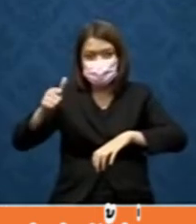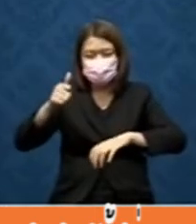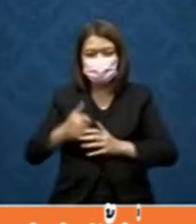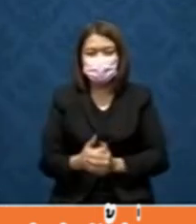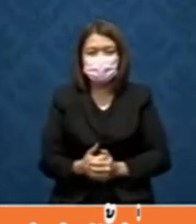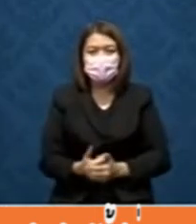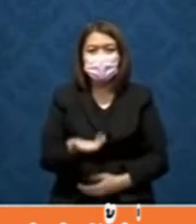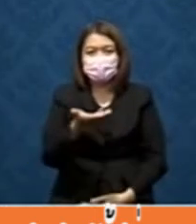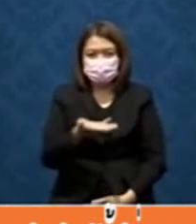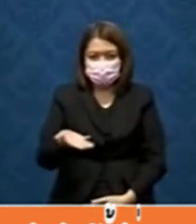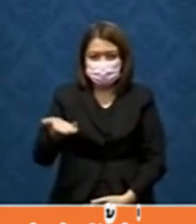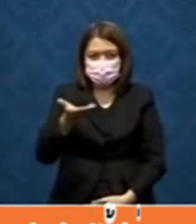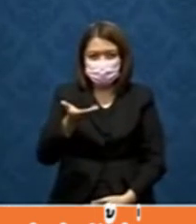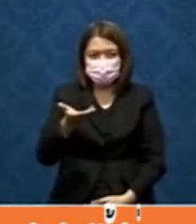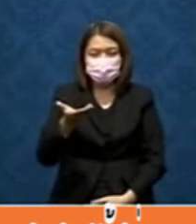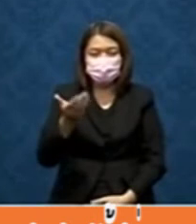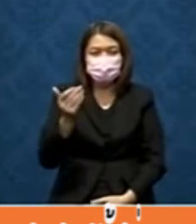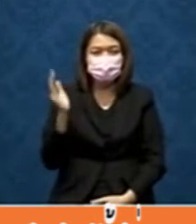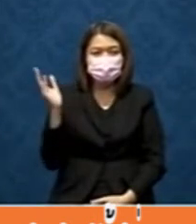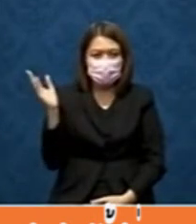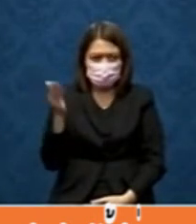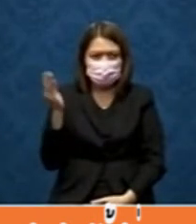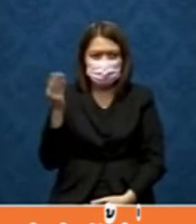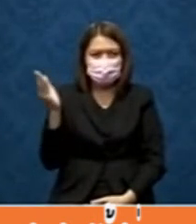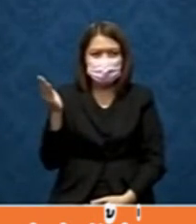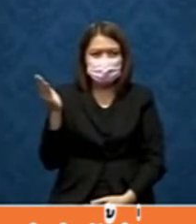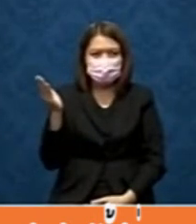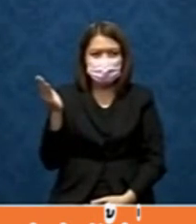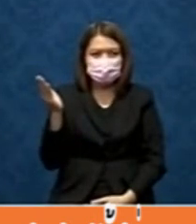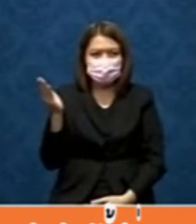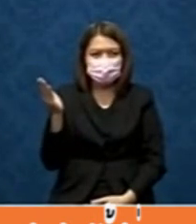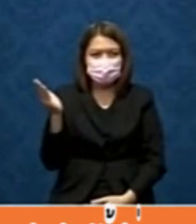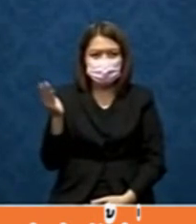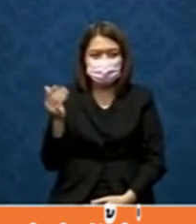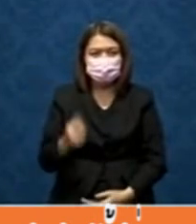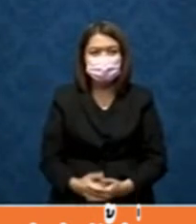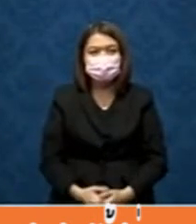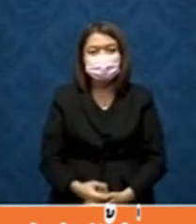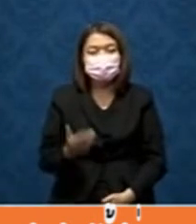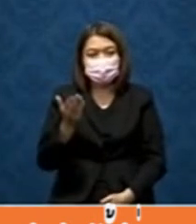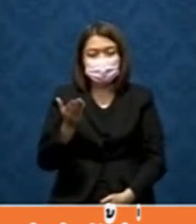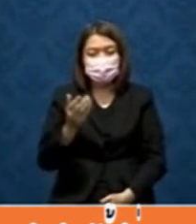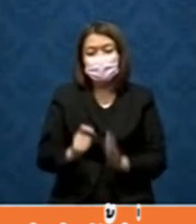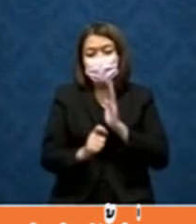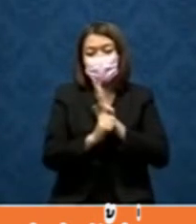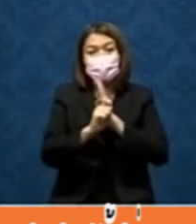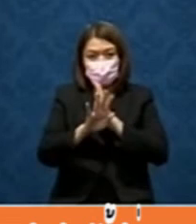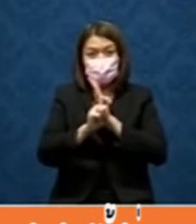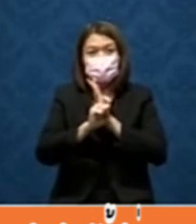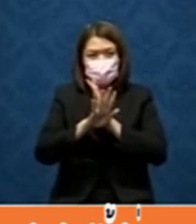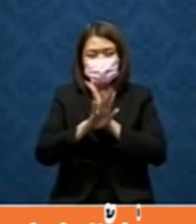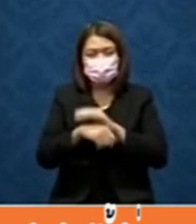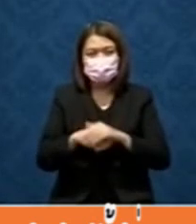เรื่องของผังเมืองขออย่าท่านพูดใช้พู